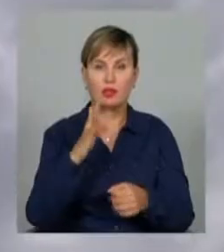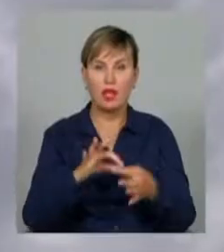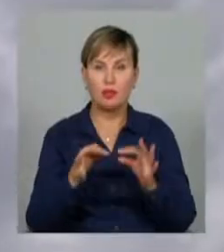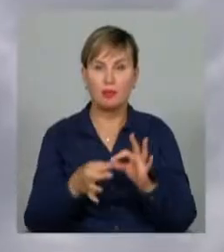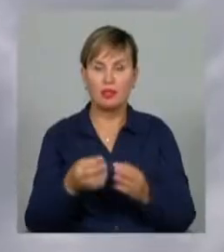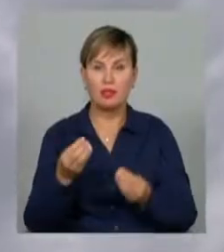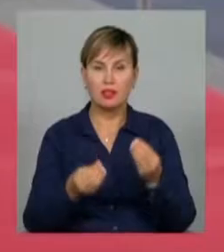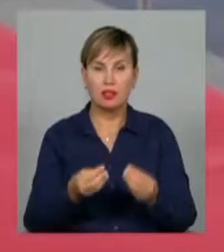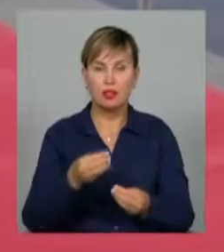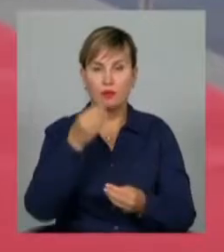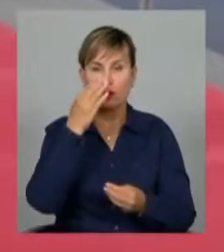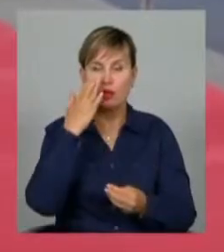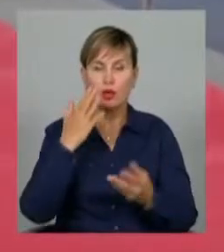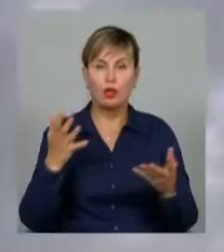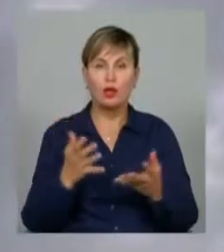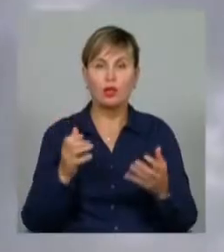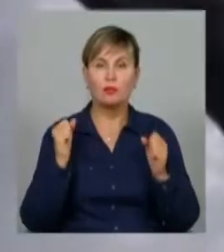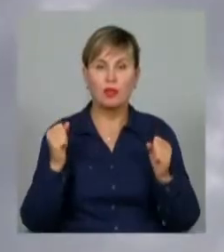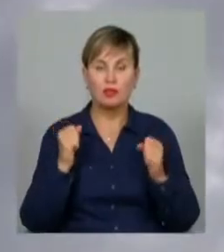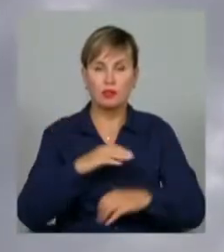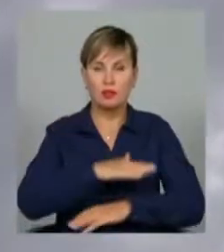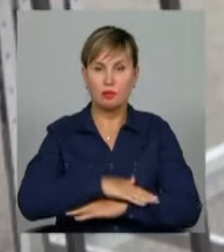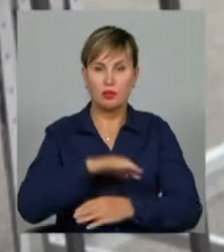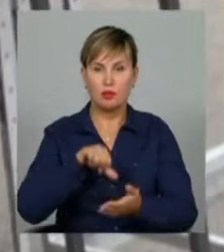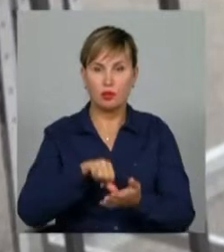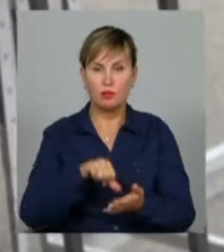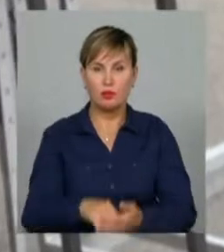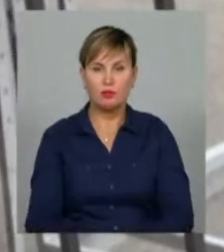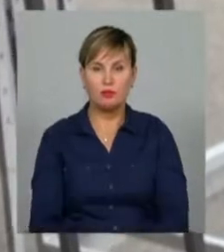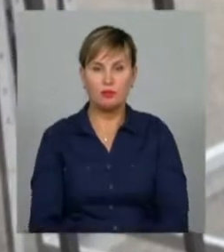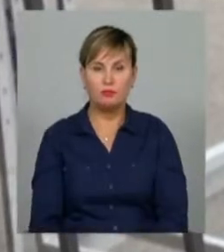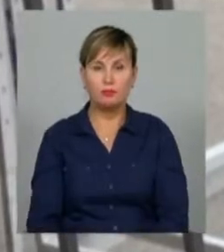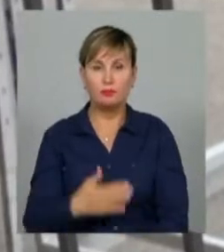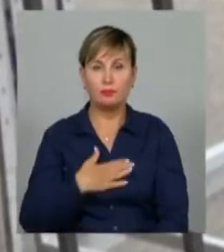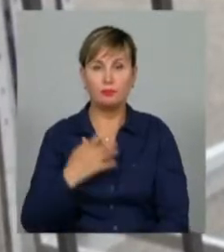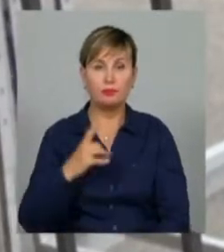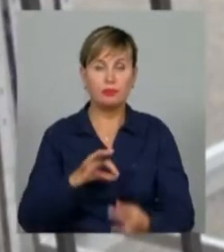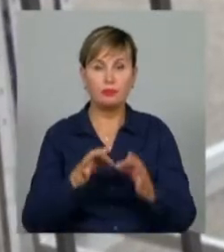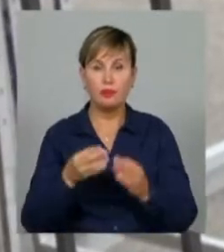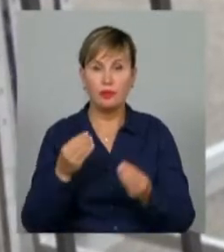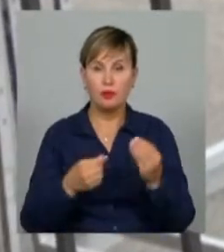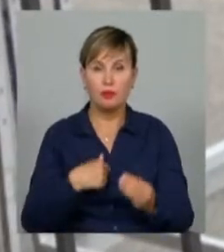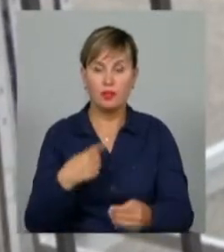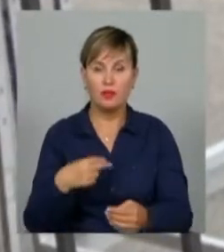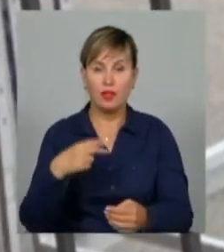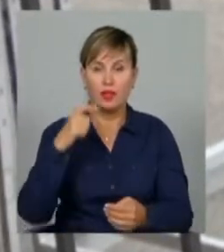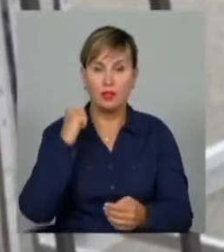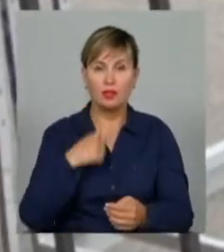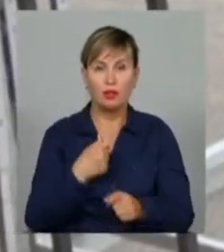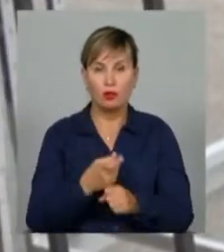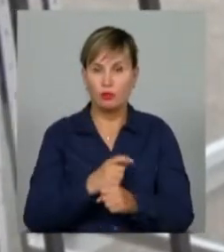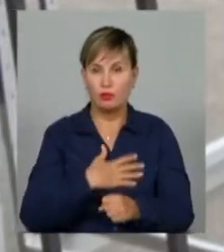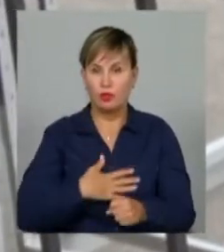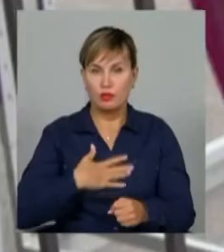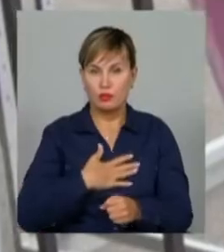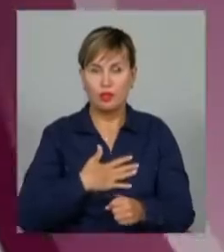Олимпийские игры в Токио? В каких спортивных дисциплинах они выступят? Это мои первые Олимпийские игры. Мне всего 20, и я очень переживаю